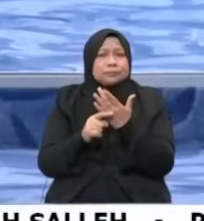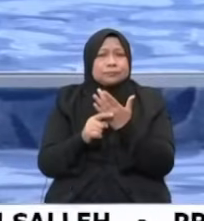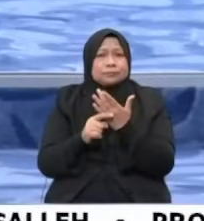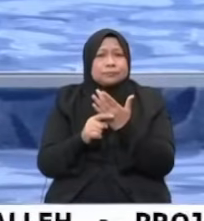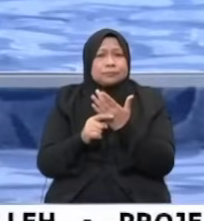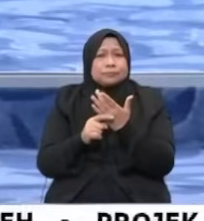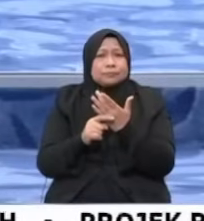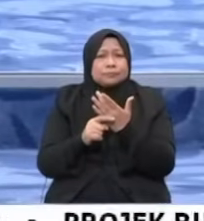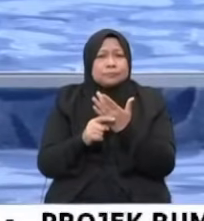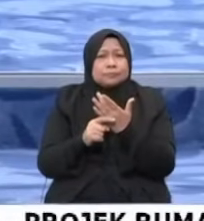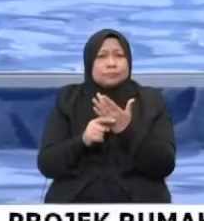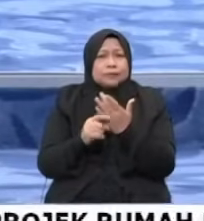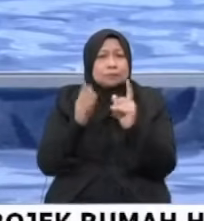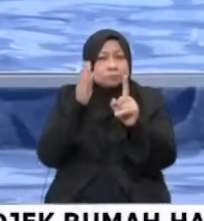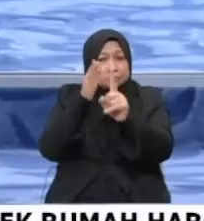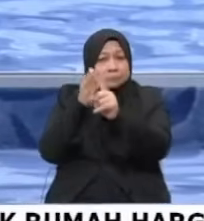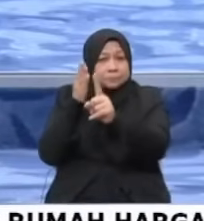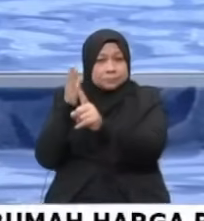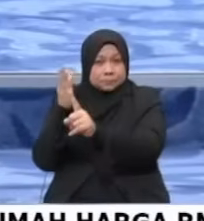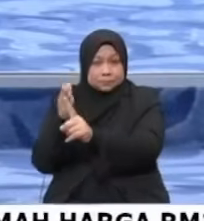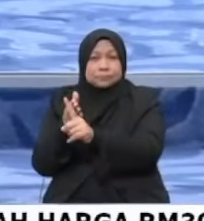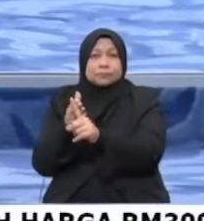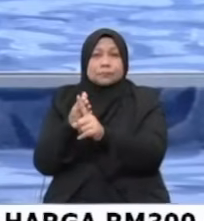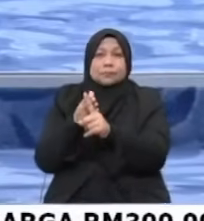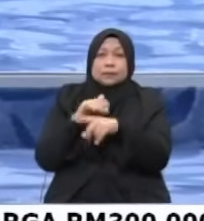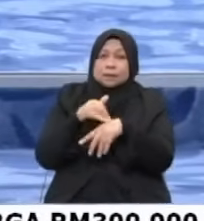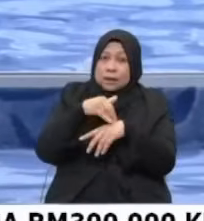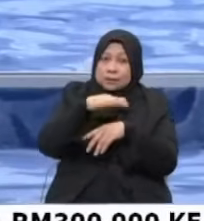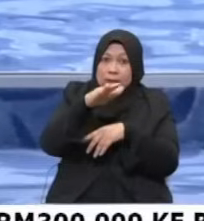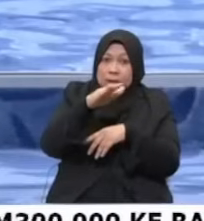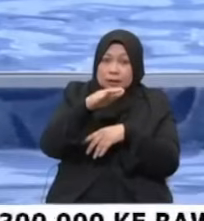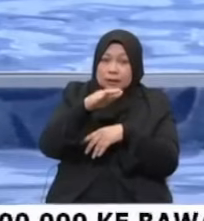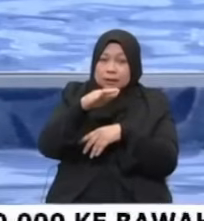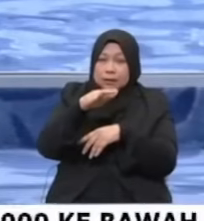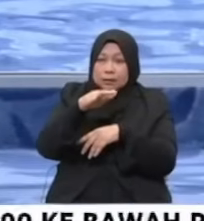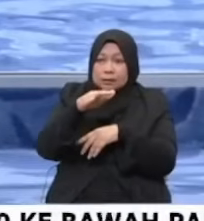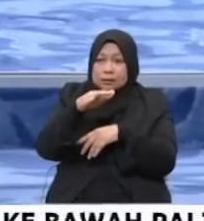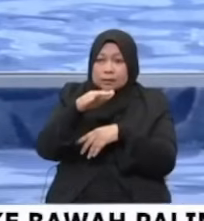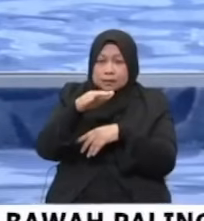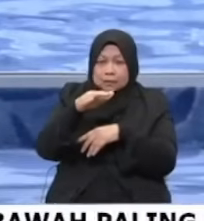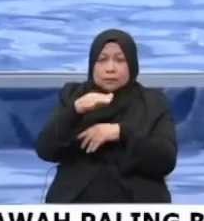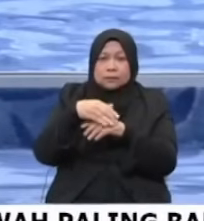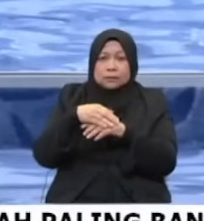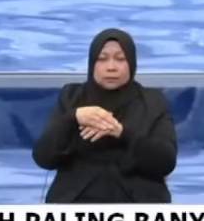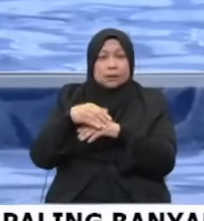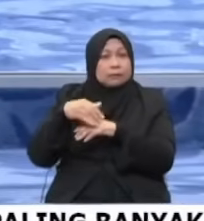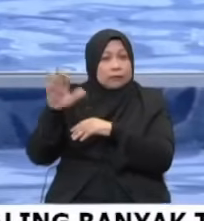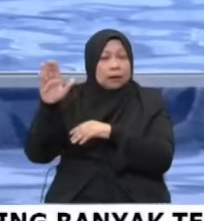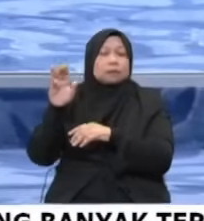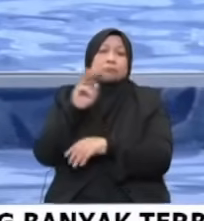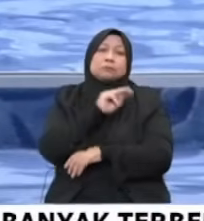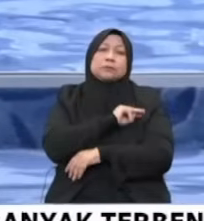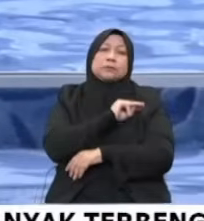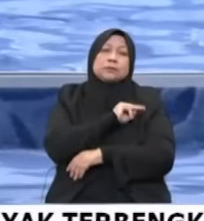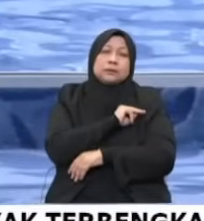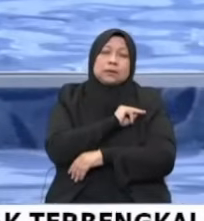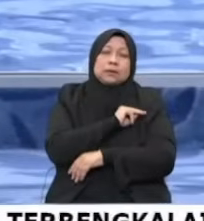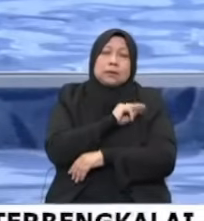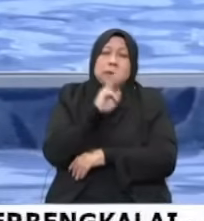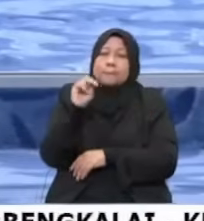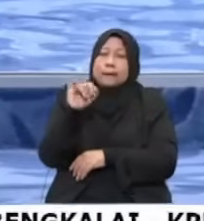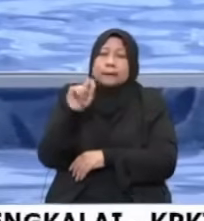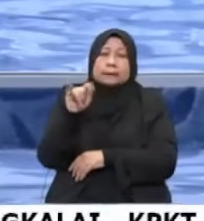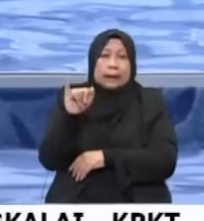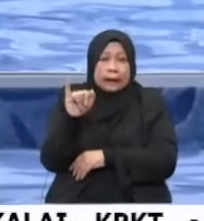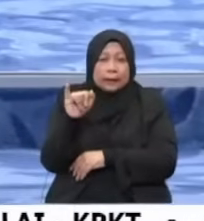supaya misi-misi yang dihantar keluar kebanyakannya dipimpin oleh menteri Miti